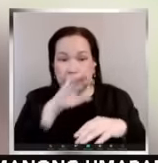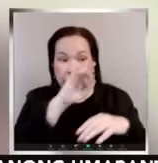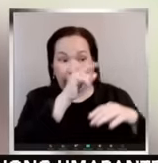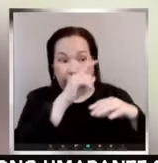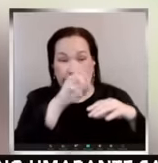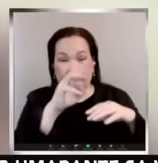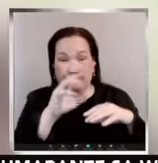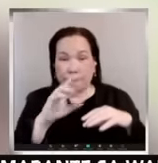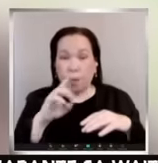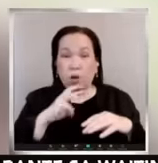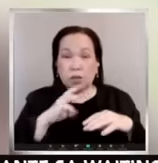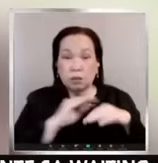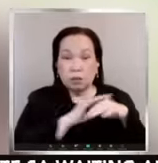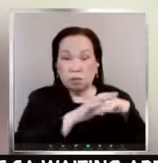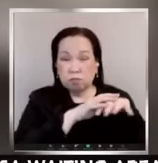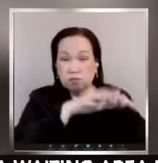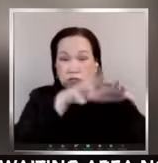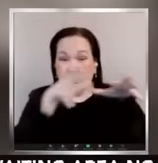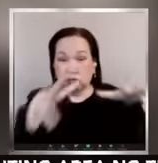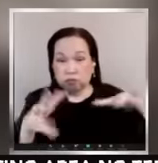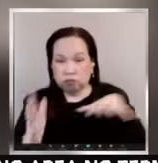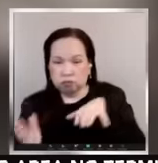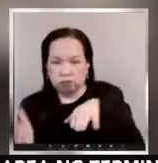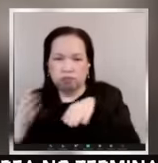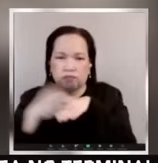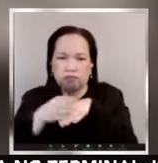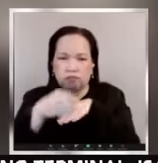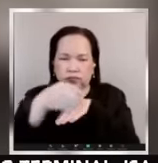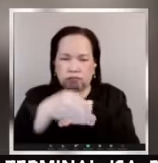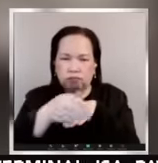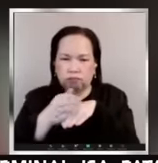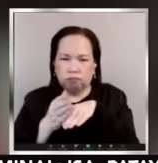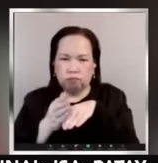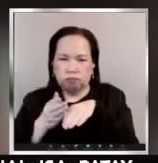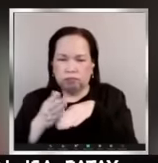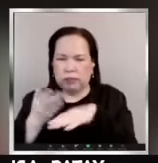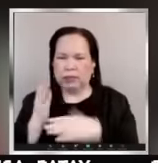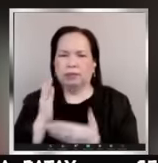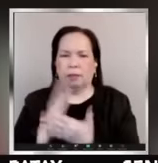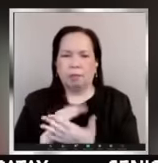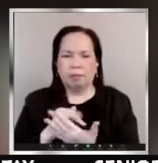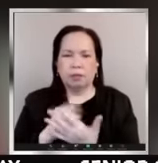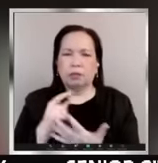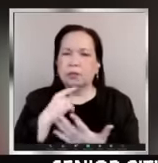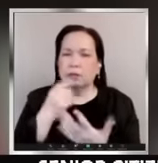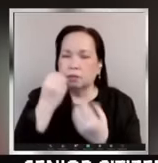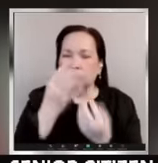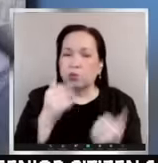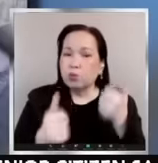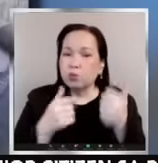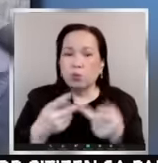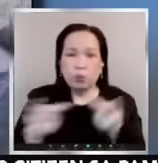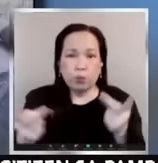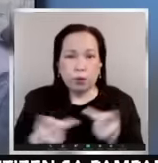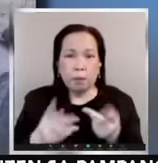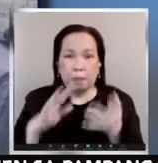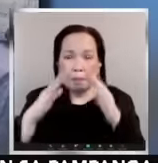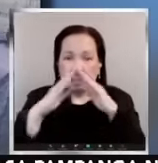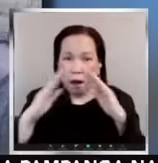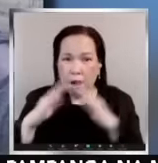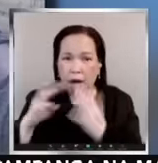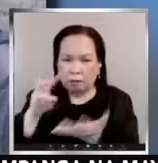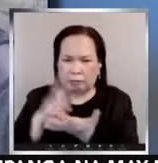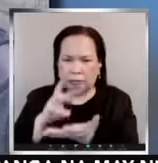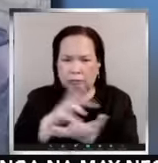ay magabayan ng ating mga babayan. Aling mga lugar ang dapat na nakapwesto ang mga bahay kasi ito po yung